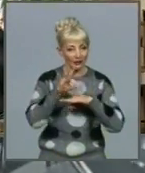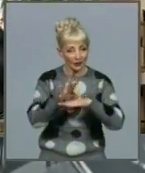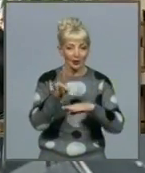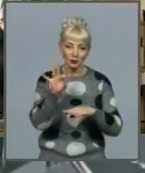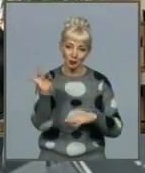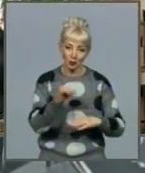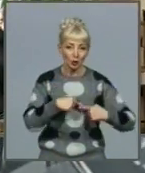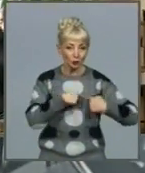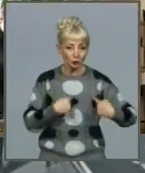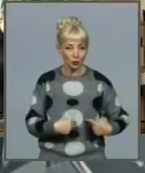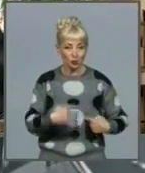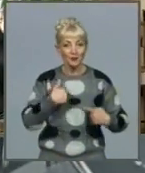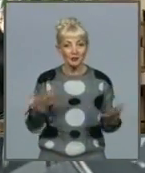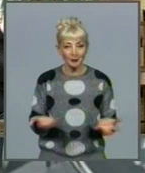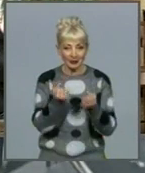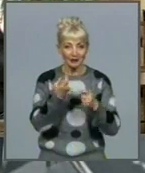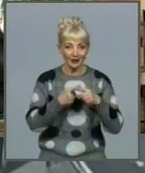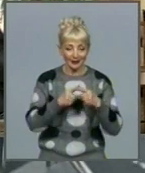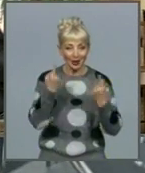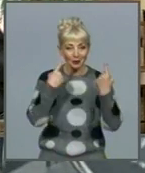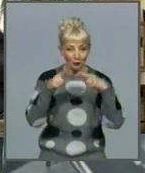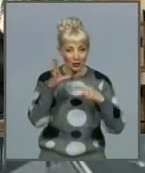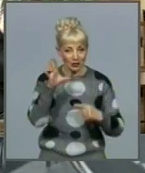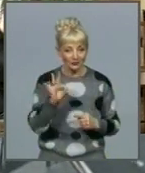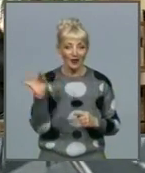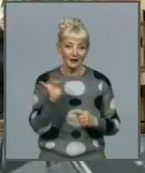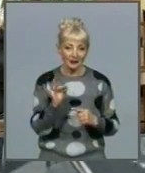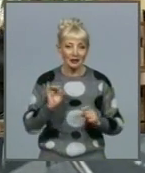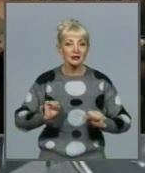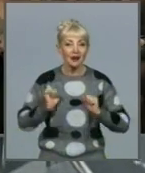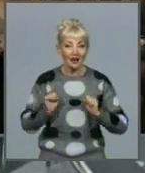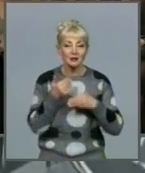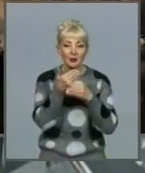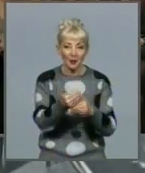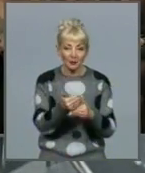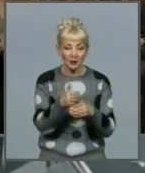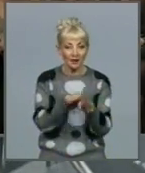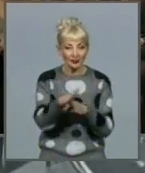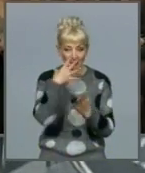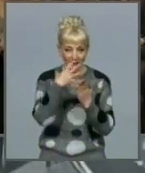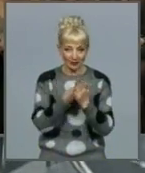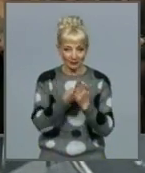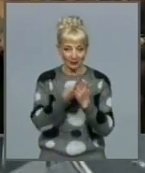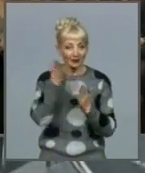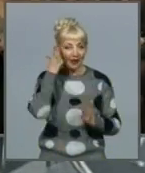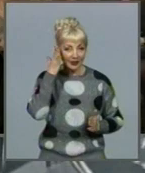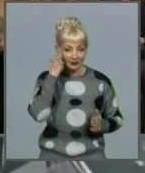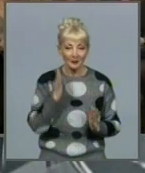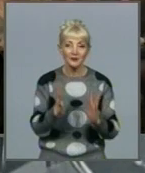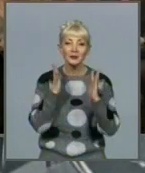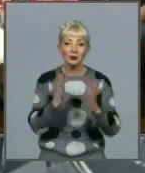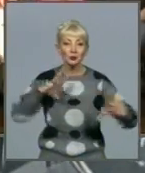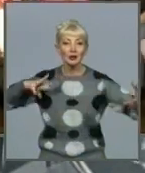это творчество и всячески стараемся помочь им реализовать свой талант. Наразі тільки підбиті підсумки